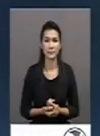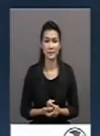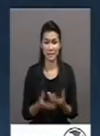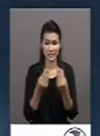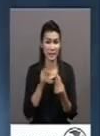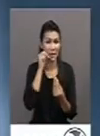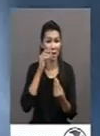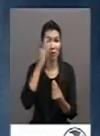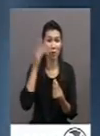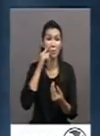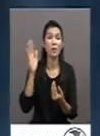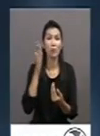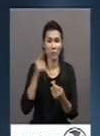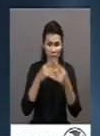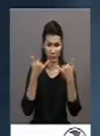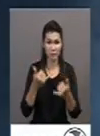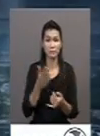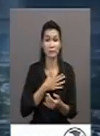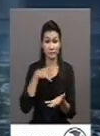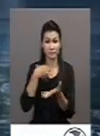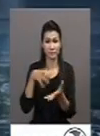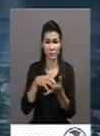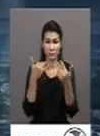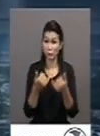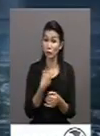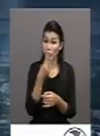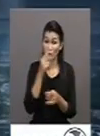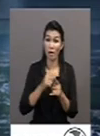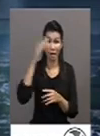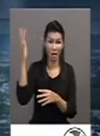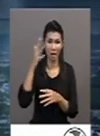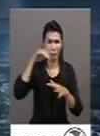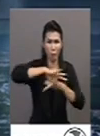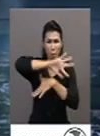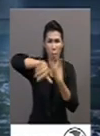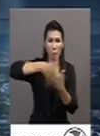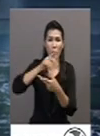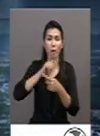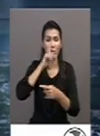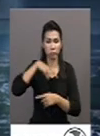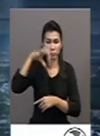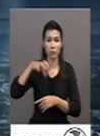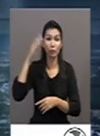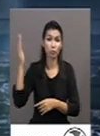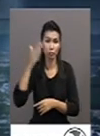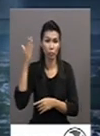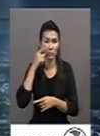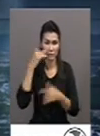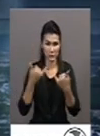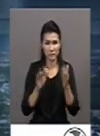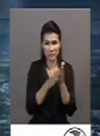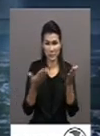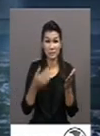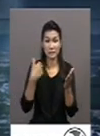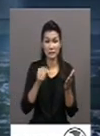ดินน้ำลมฟ้าพยากรณ์วันนี้อยู่กับผมสุภวิทย์สงวนเลิศฤทัยครับตามกันต่อกับสภาพอากาศแปรปรวนจากประกาศของกรมอุตุนิยมวิทยาฉบับที่13